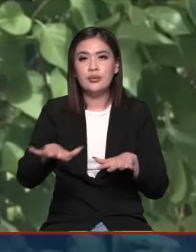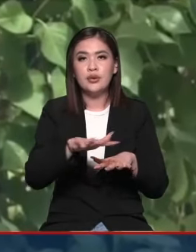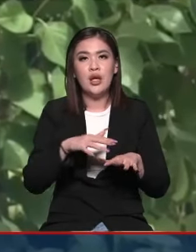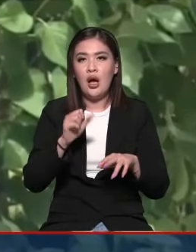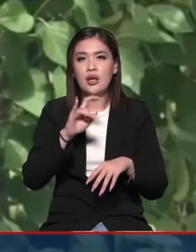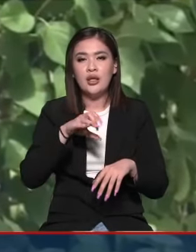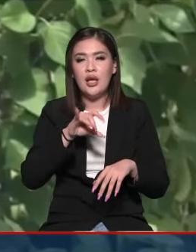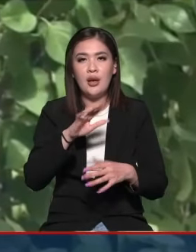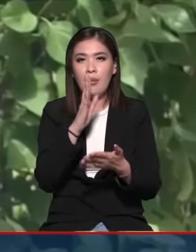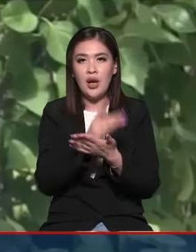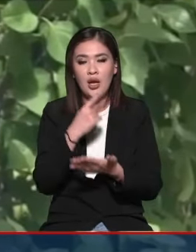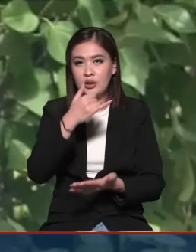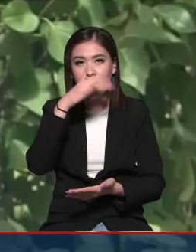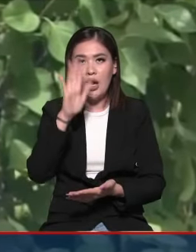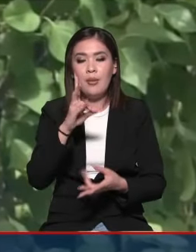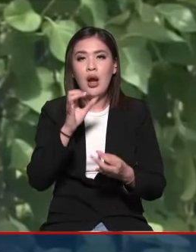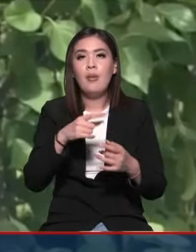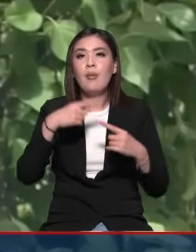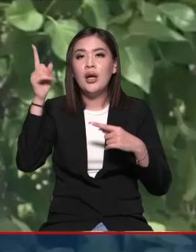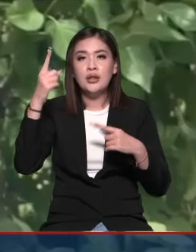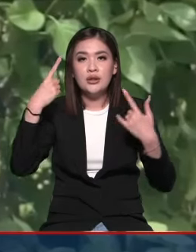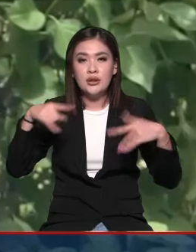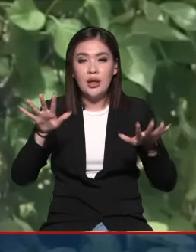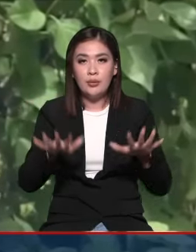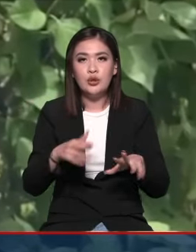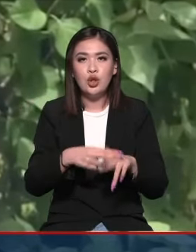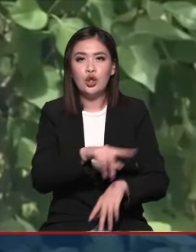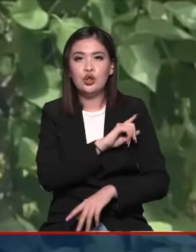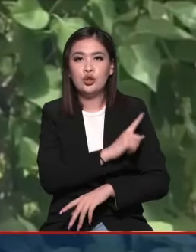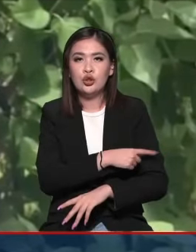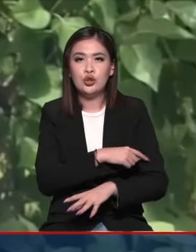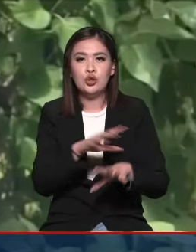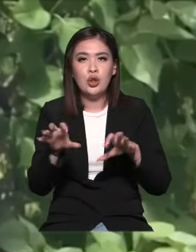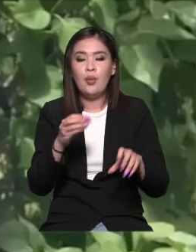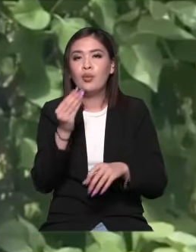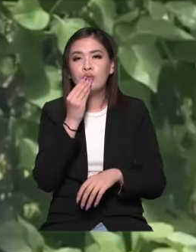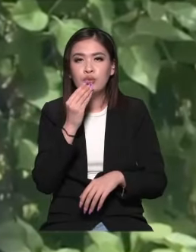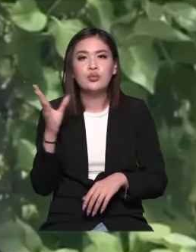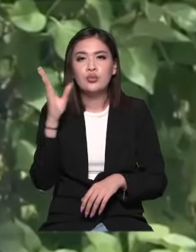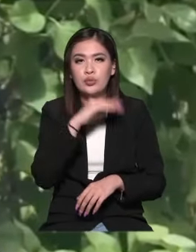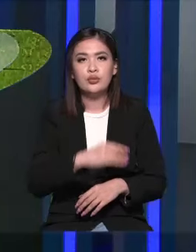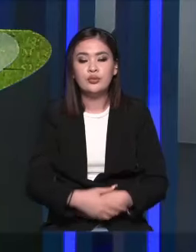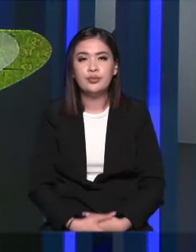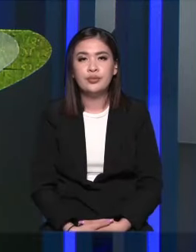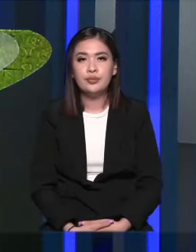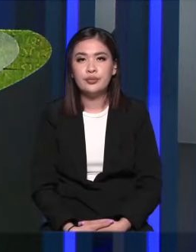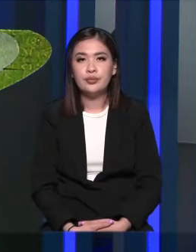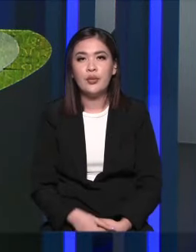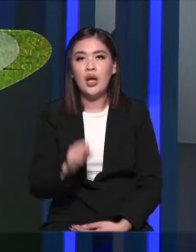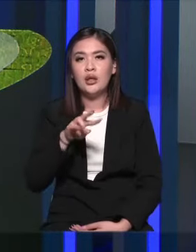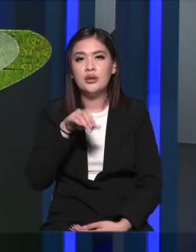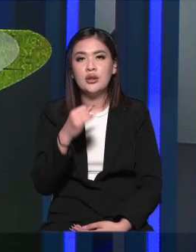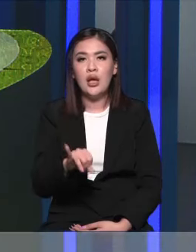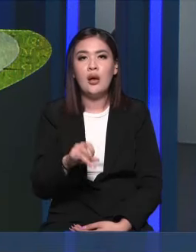алмаймын. Бірақ келесі бағытталған жеріне жету үшін күш жинауларына планктон жеткілікті деп ойлаймын.